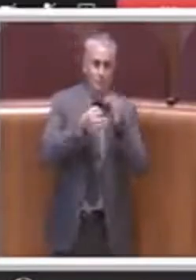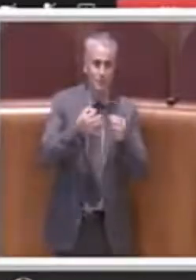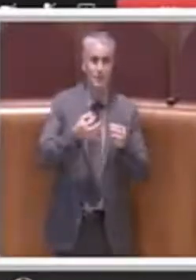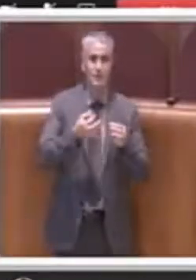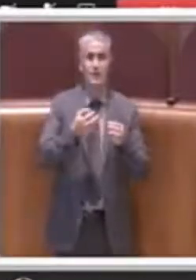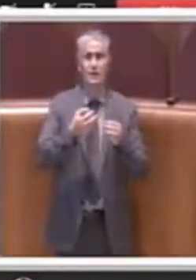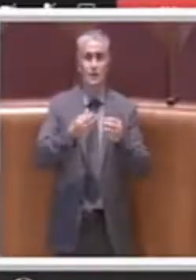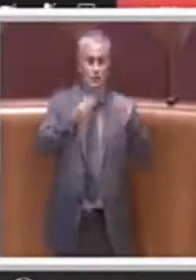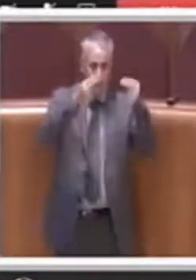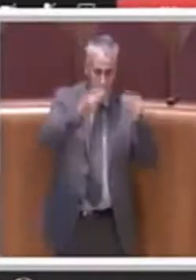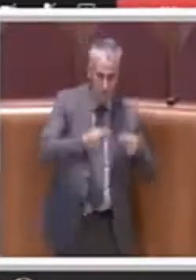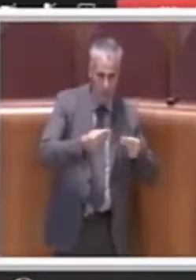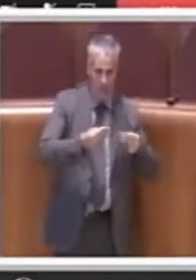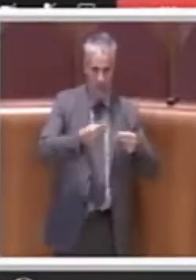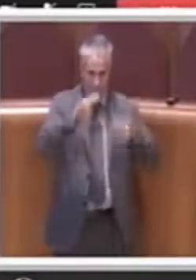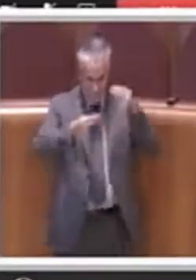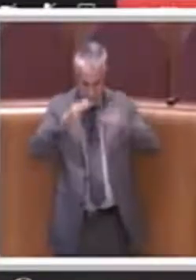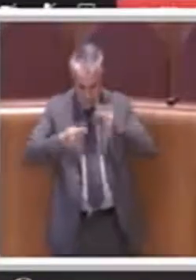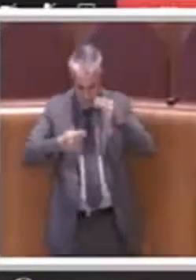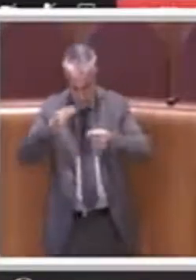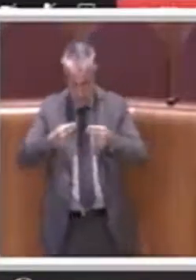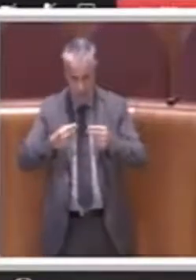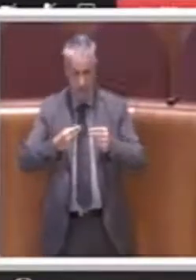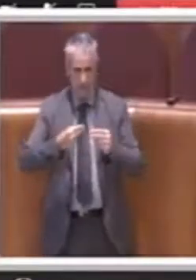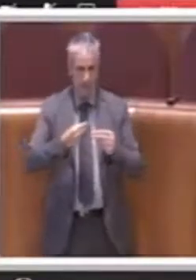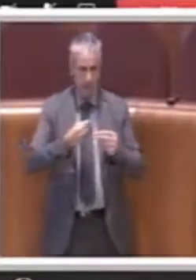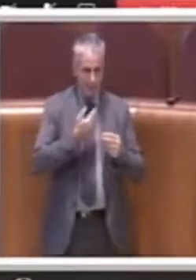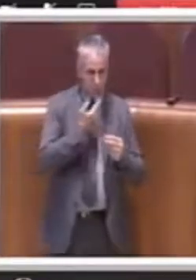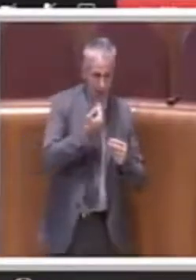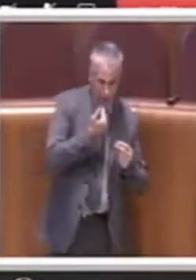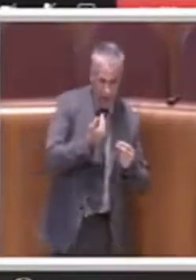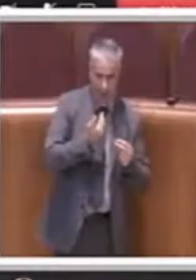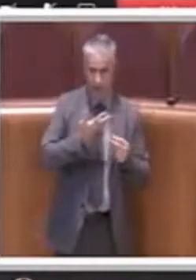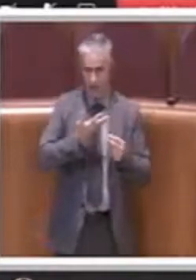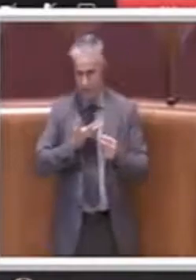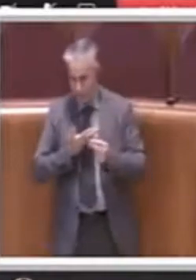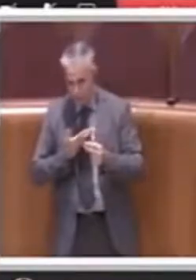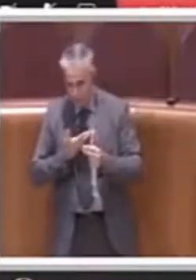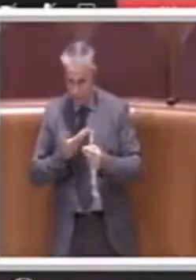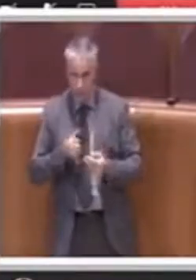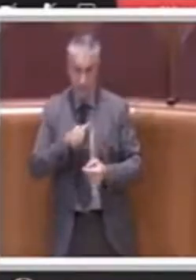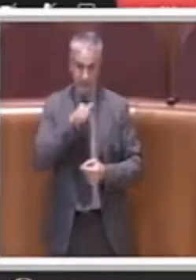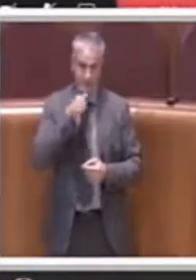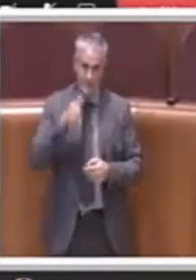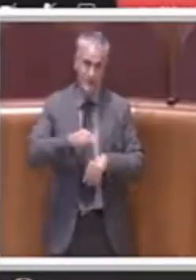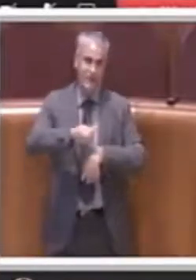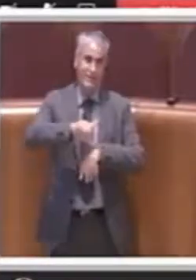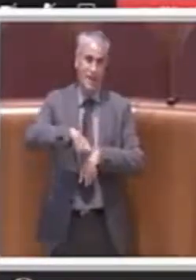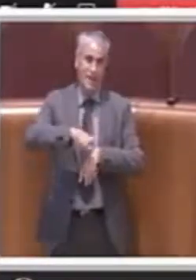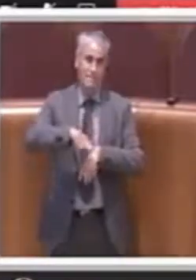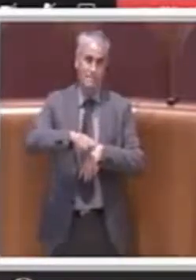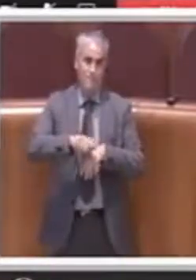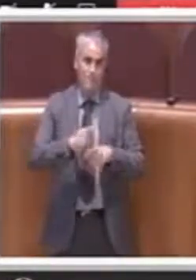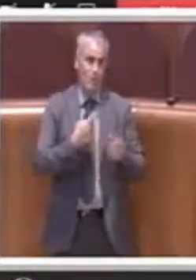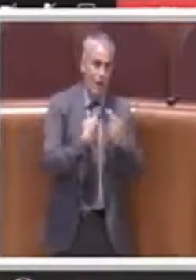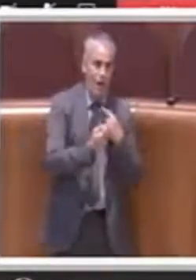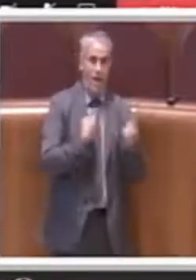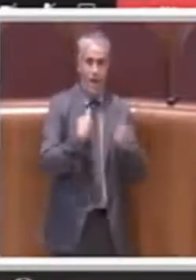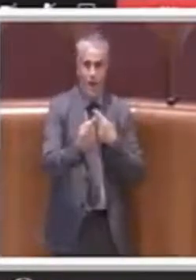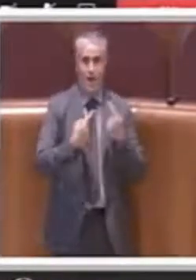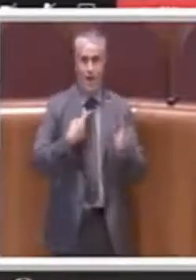fanno le somme, anche le sottrazioni a volte, no? E dove ci vorrebbe poi del tempo per riuscire a disquisire sul tutto.